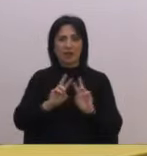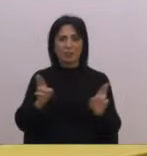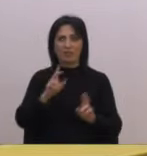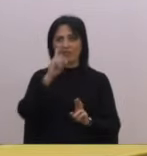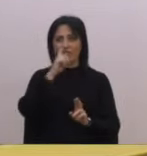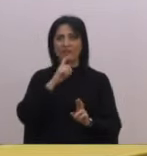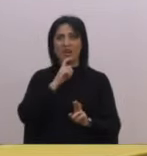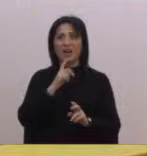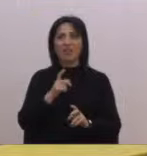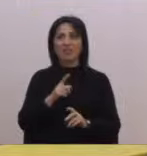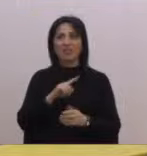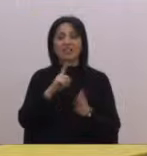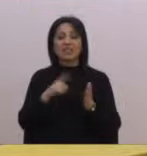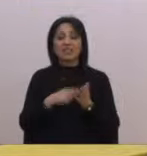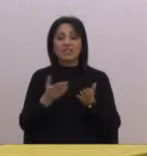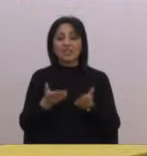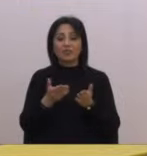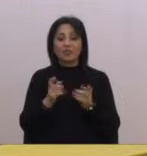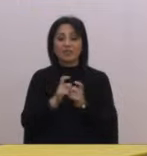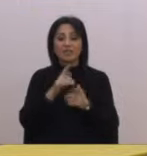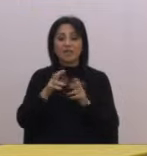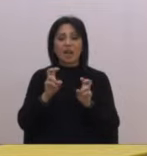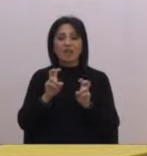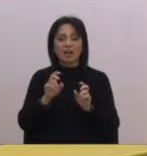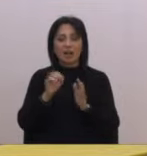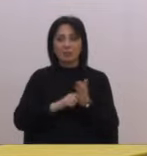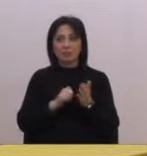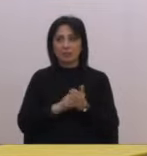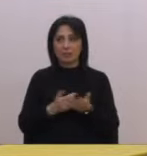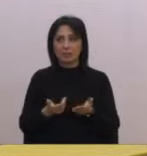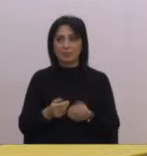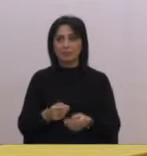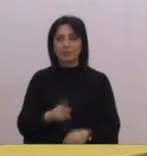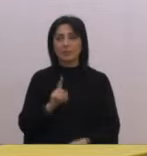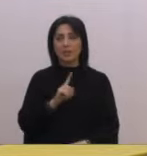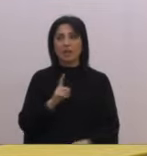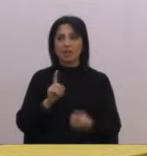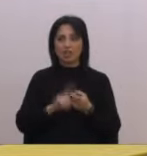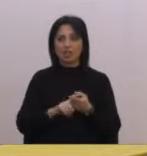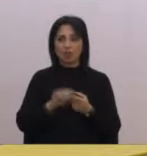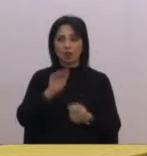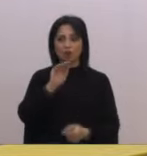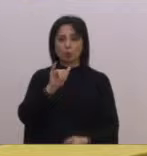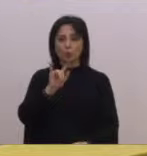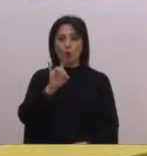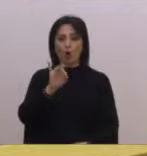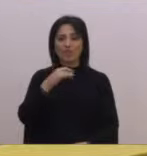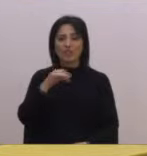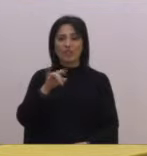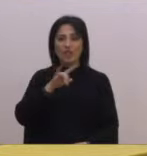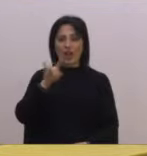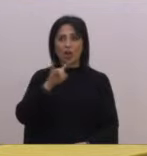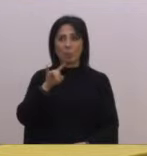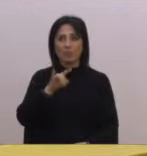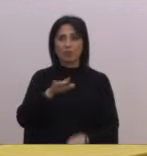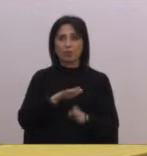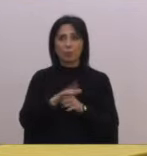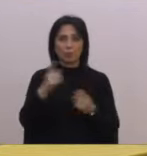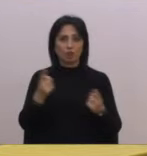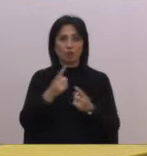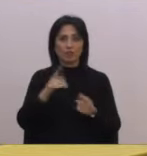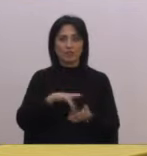გავიგეთ კითხვის სკანდალურობა რაში მდგომარეობს. რაც შეეხება ჟუკოვსკის აეროპორტიდან სრულდება